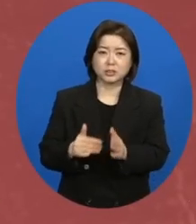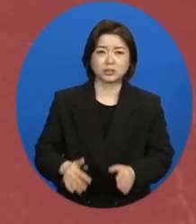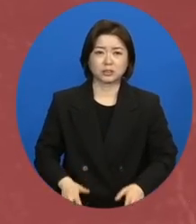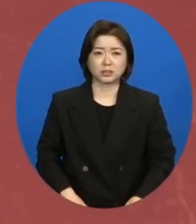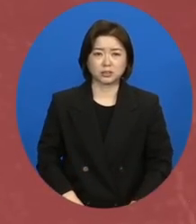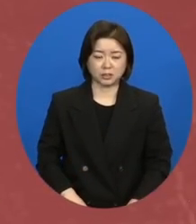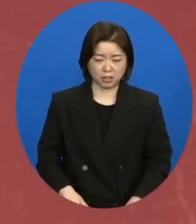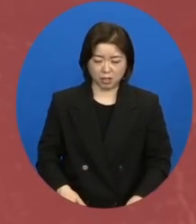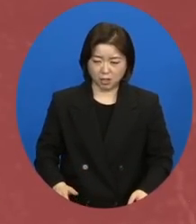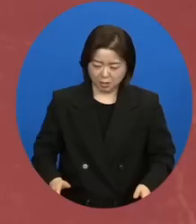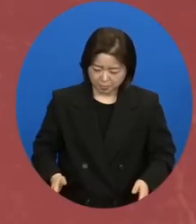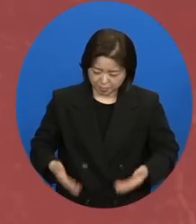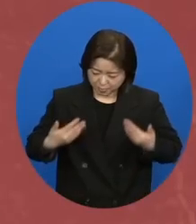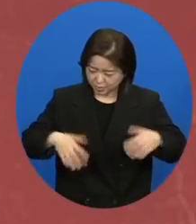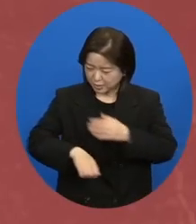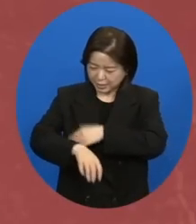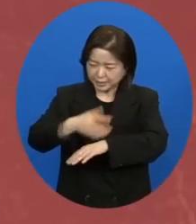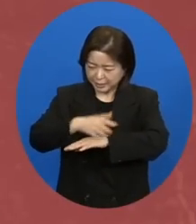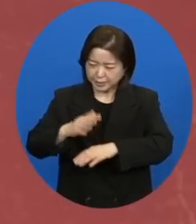털고 가면 될 거.